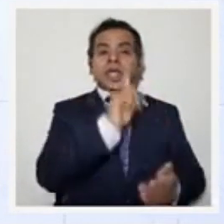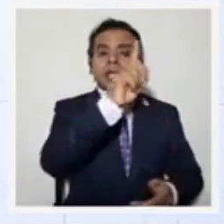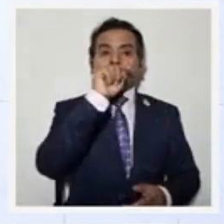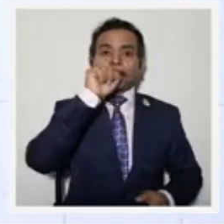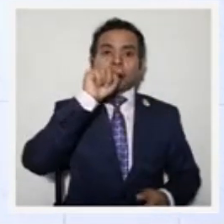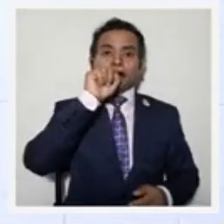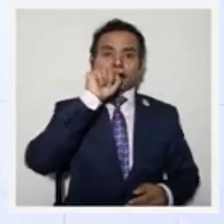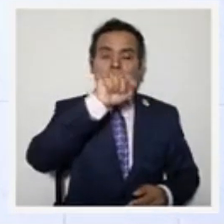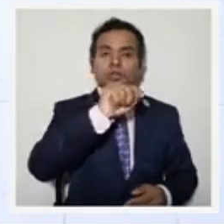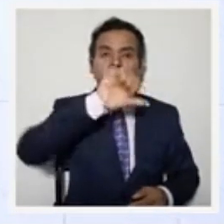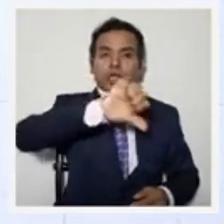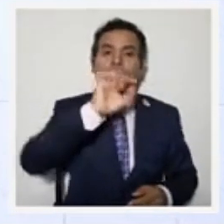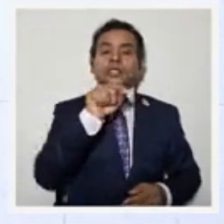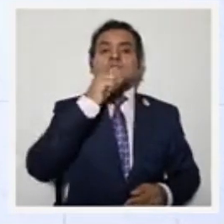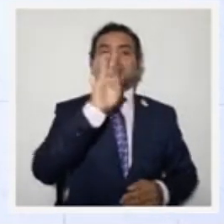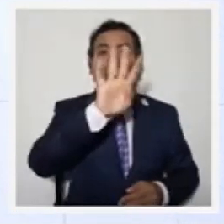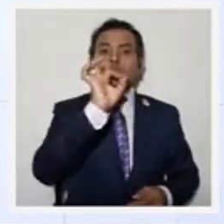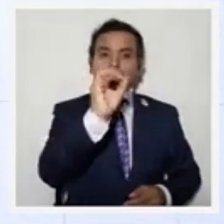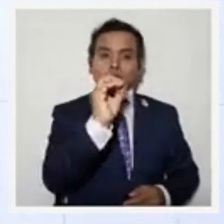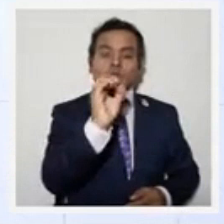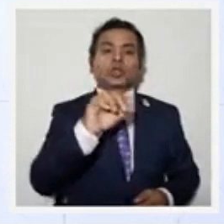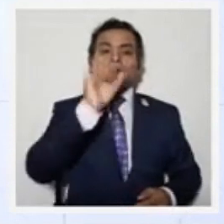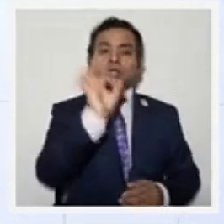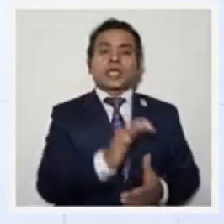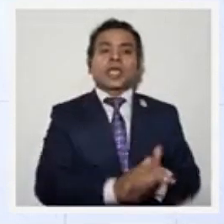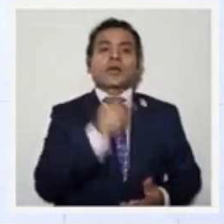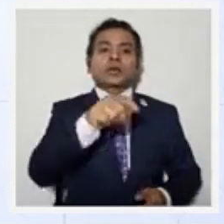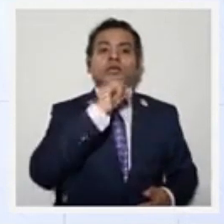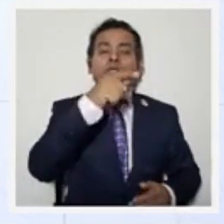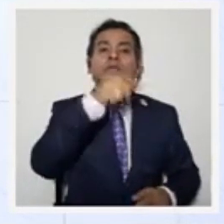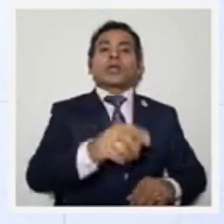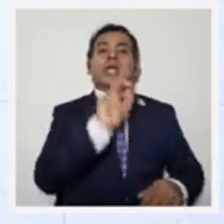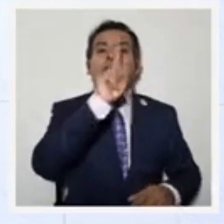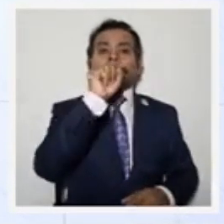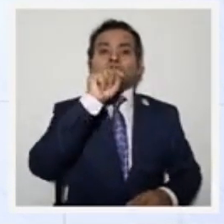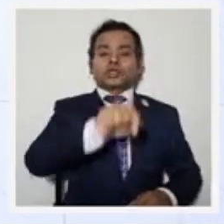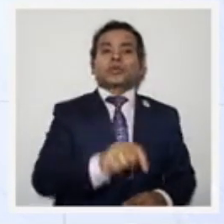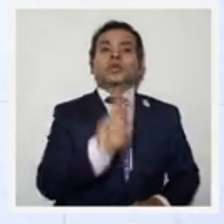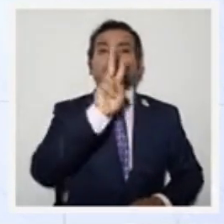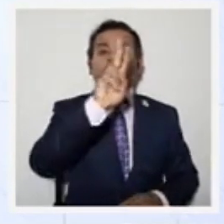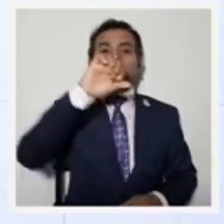2.29%, সিলেট ডিভিশন 1.61%, রাজশাহী ডিভিশন